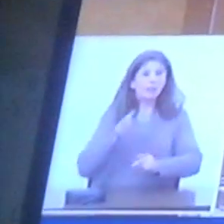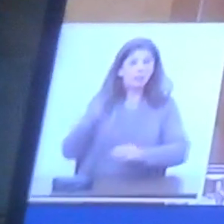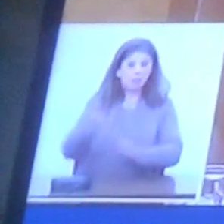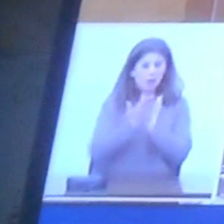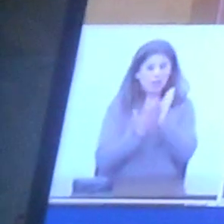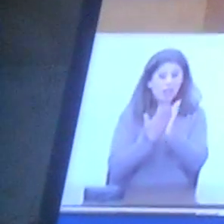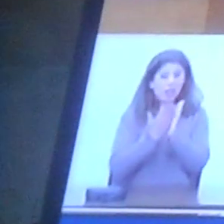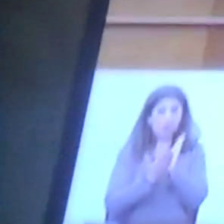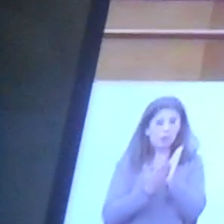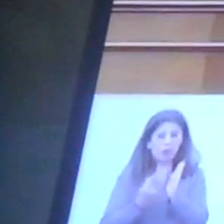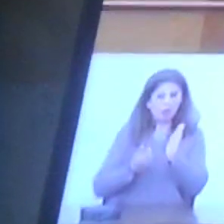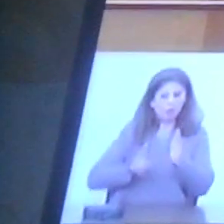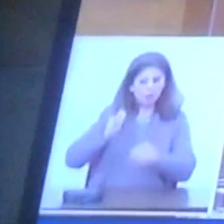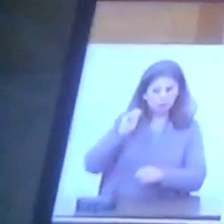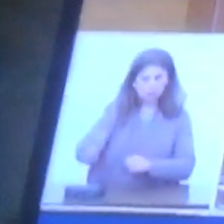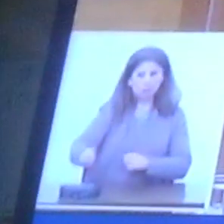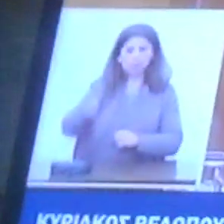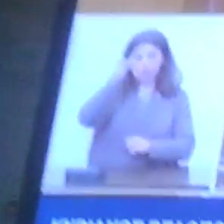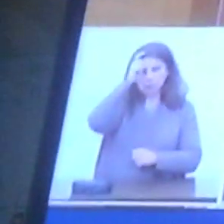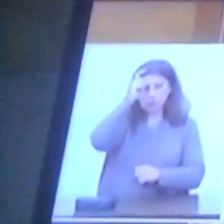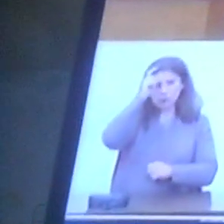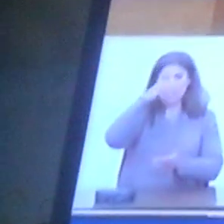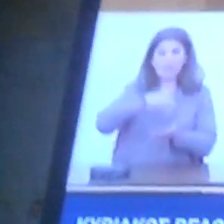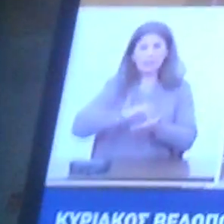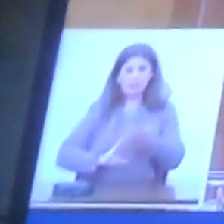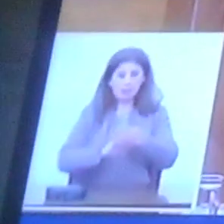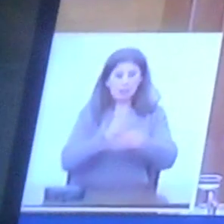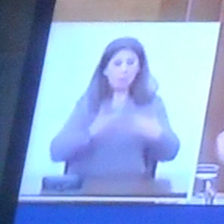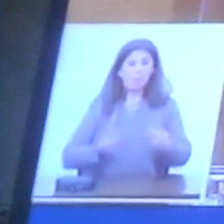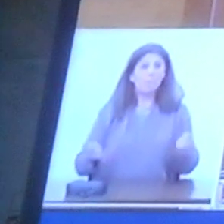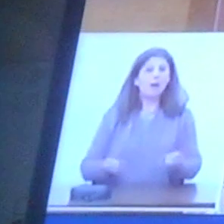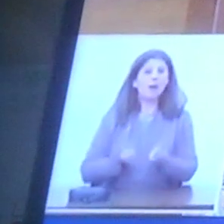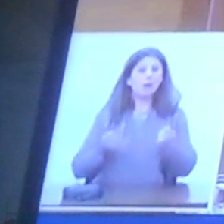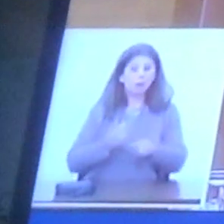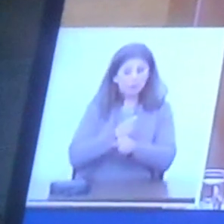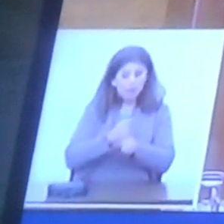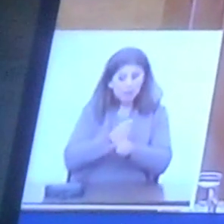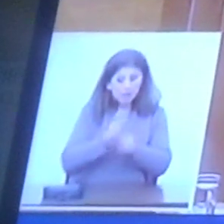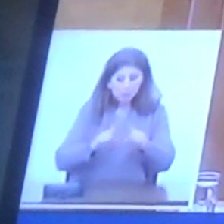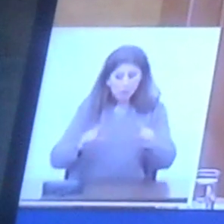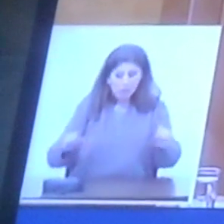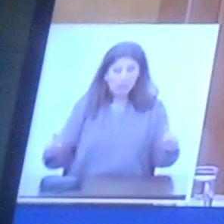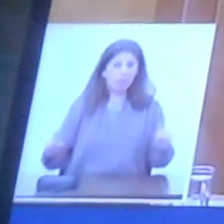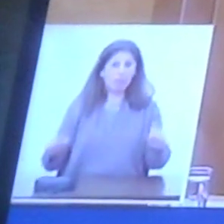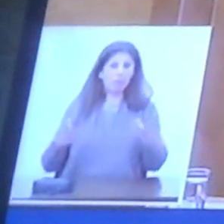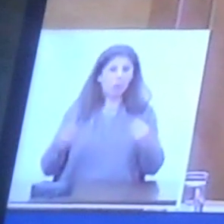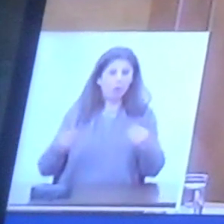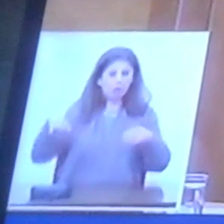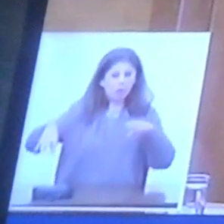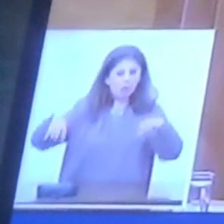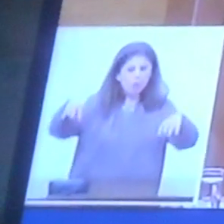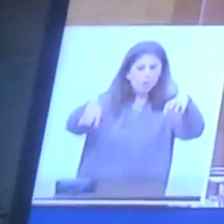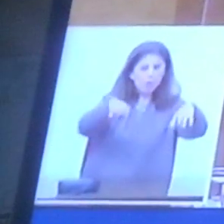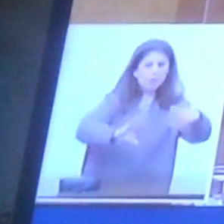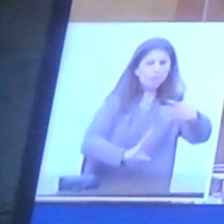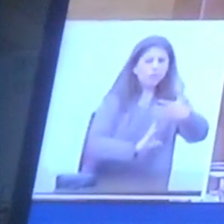και αφήνουν τα λεφτά τους. Δημιουργήθηκαν κέντρα ανάπτυξης παραγωγής ιατρικής τεχνολογίας, φαρμακευτικών ειδών. Αυτό που σας λέμε εμείς εδώ και 3